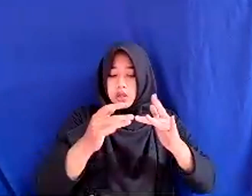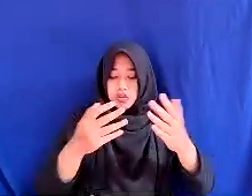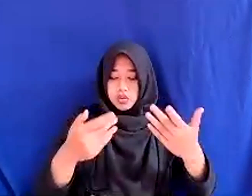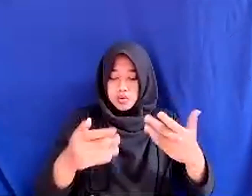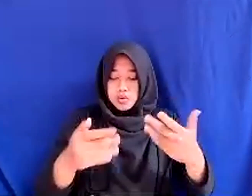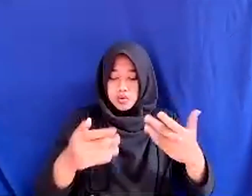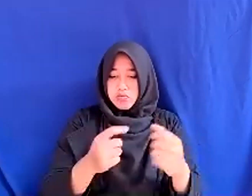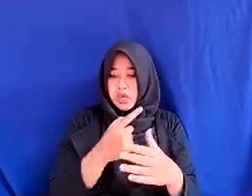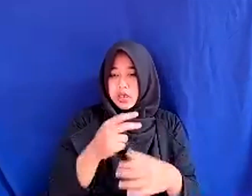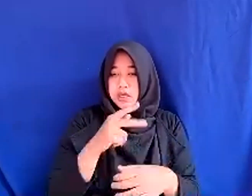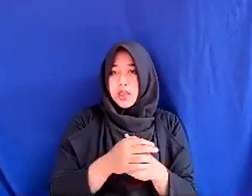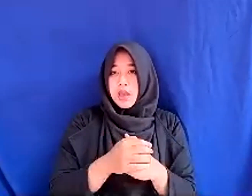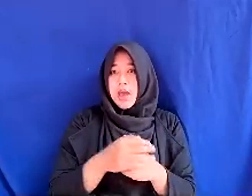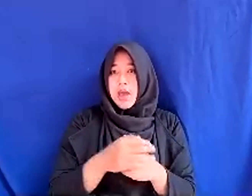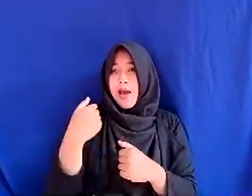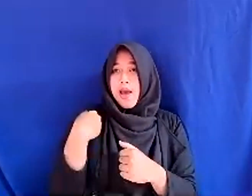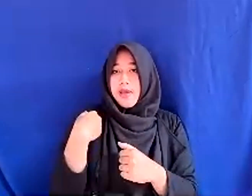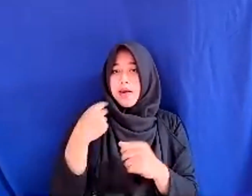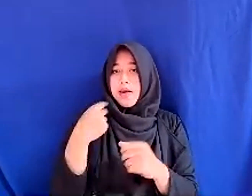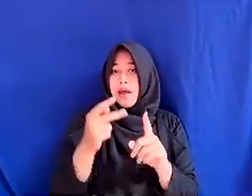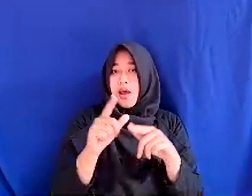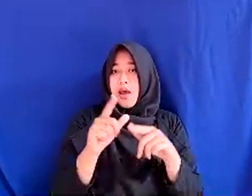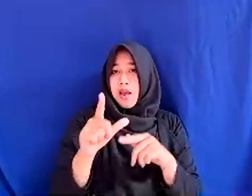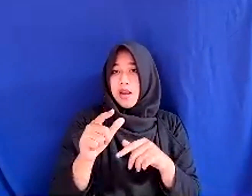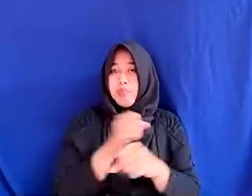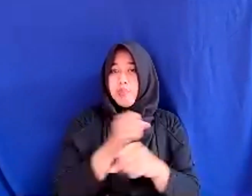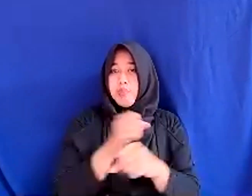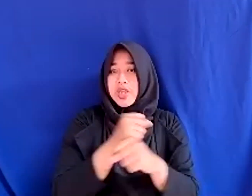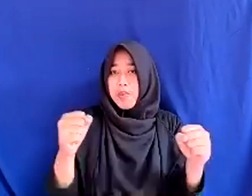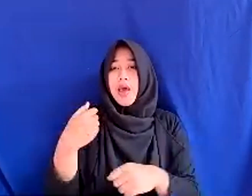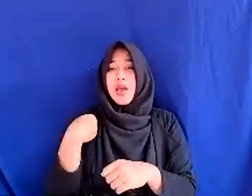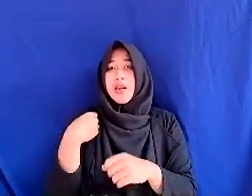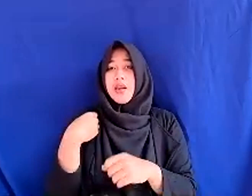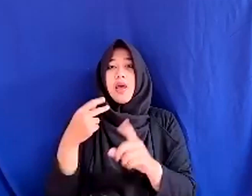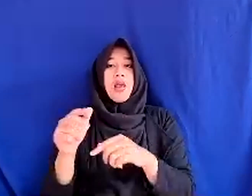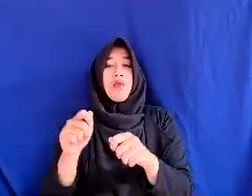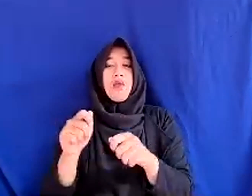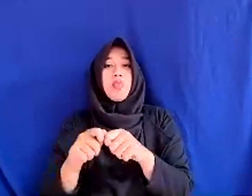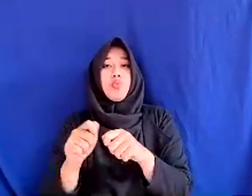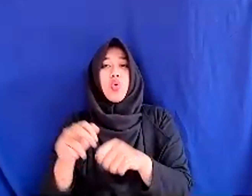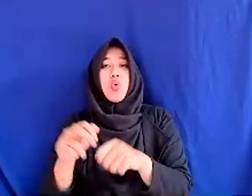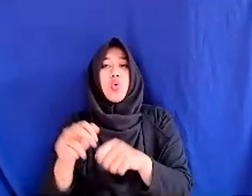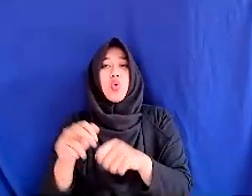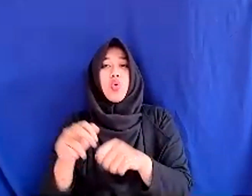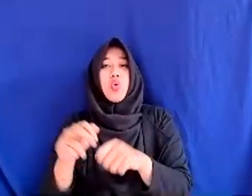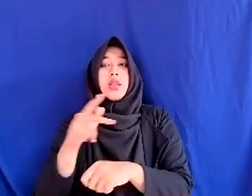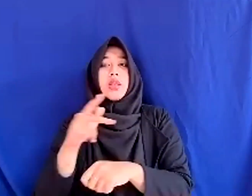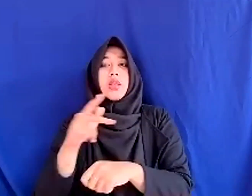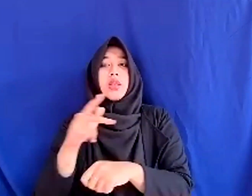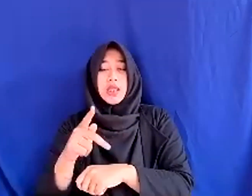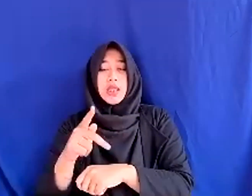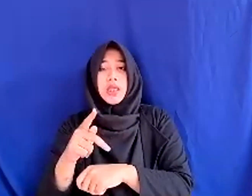yang menyelamatkan, ada hal-hal yang membuat kita sebagai bangsa di negeri ini, orang Indonesia ini, tidak begitu